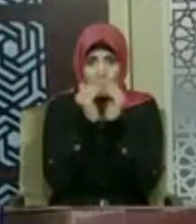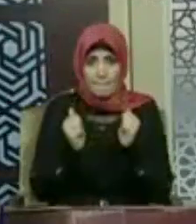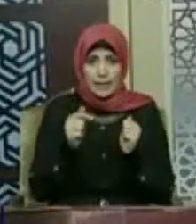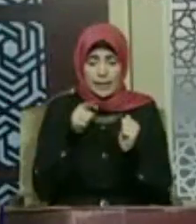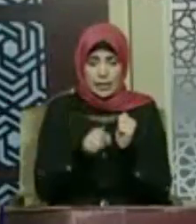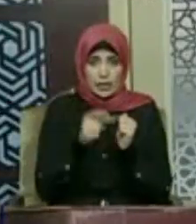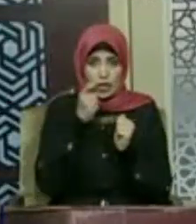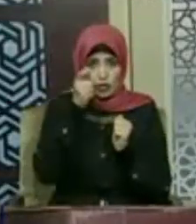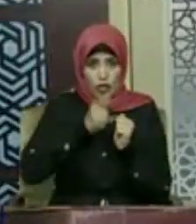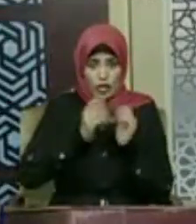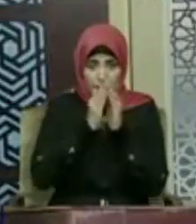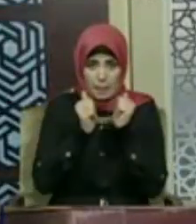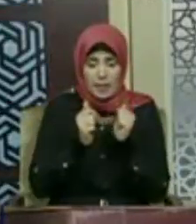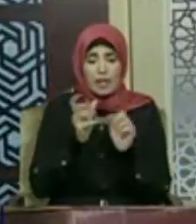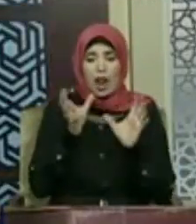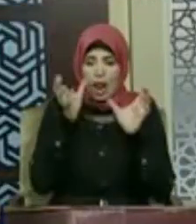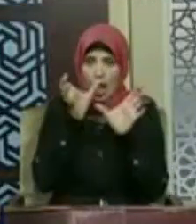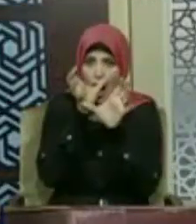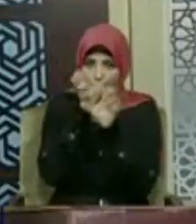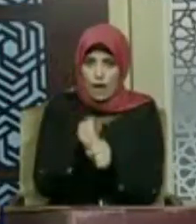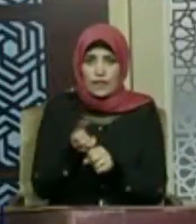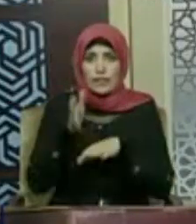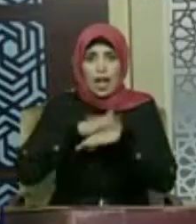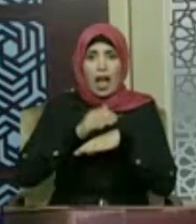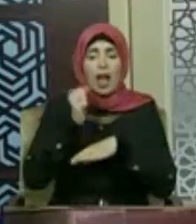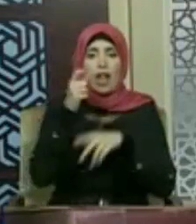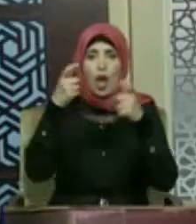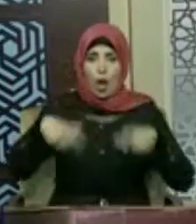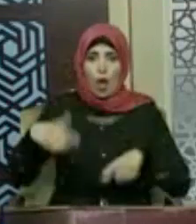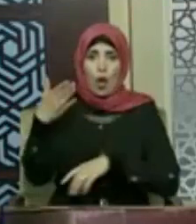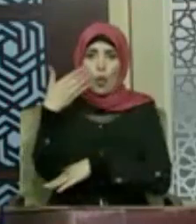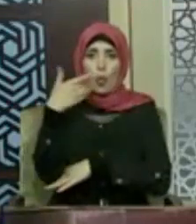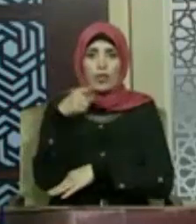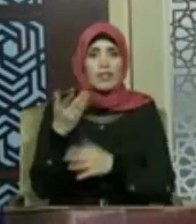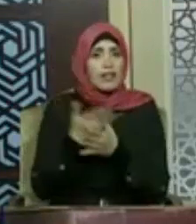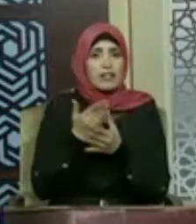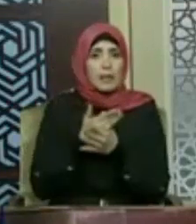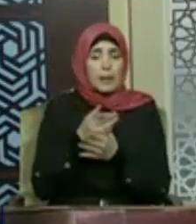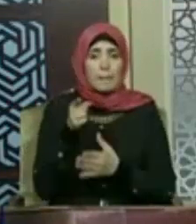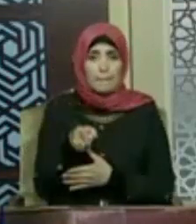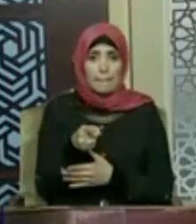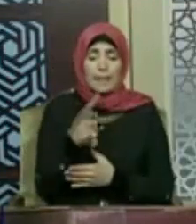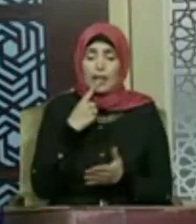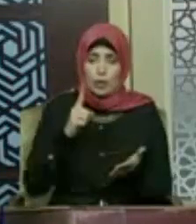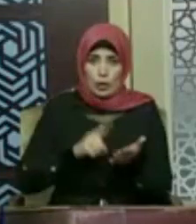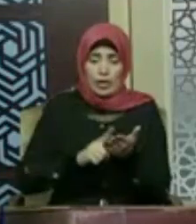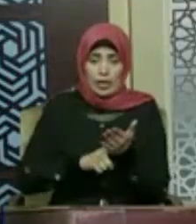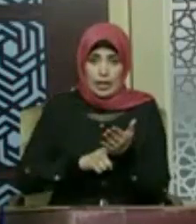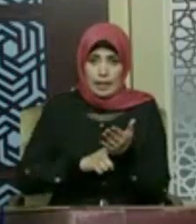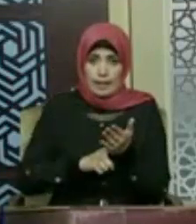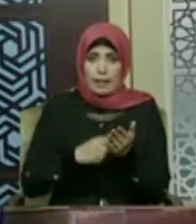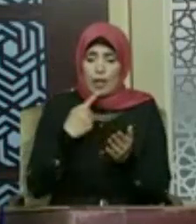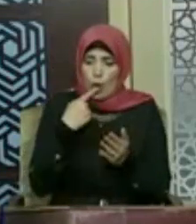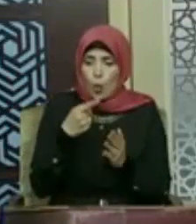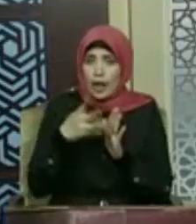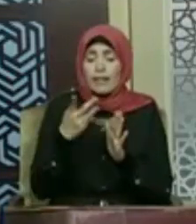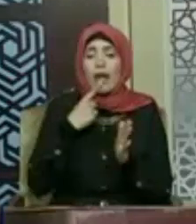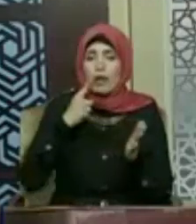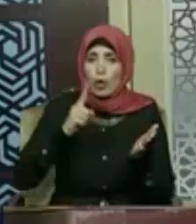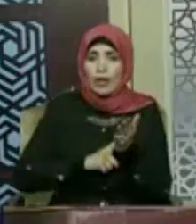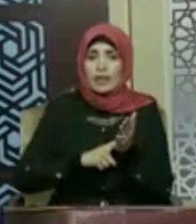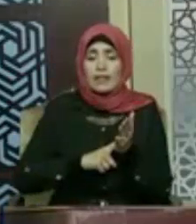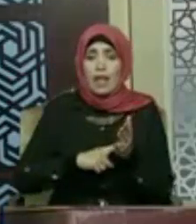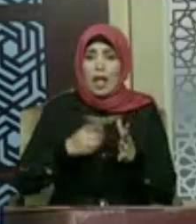يحافظ على وطنه. لأننا نؤكد أن الحفاظ على الوطن